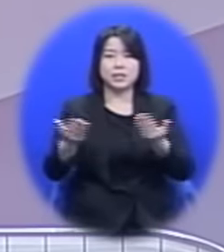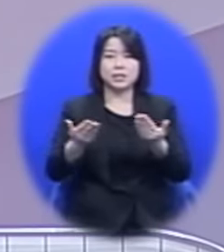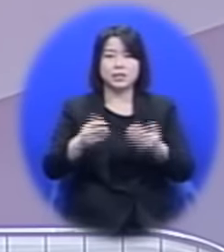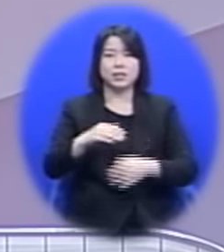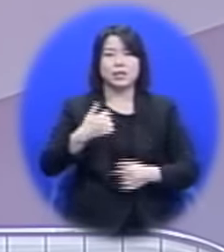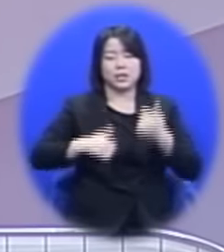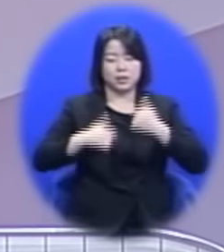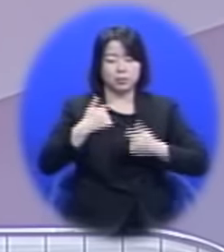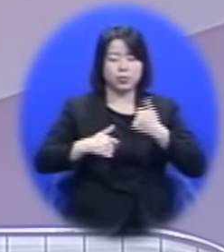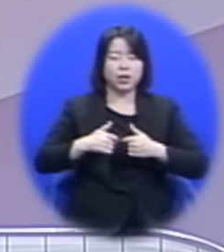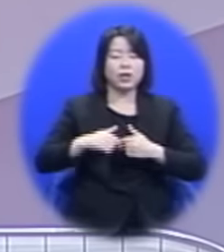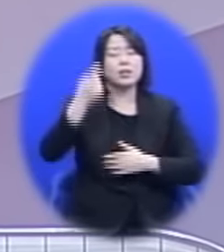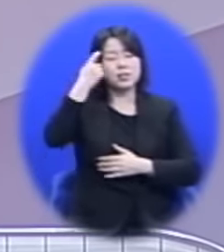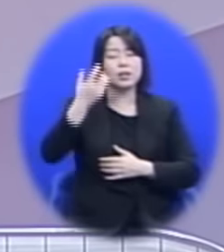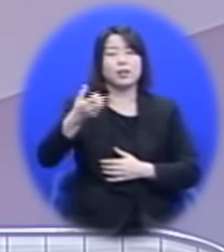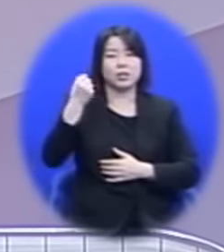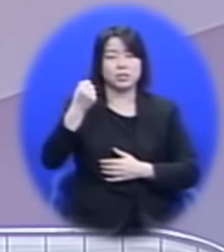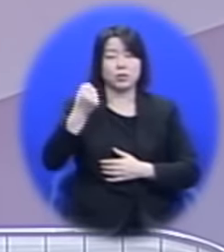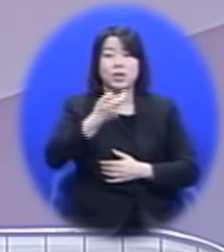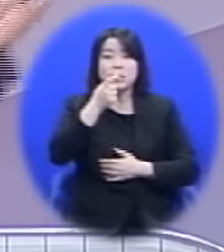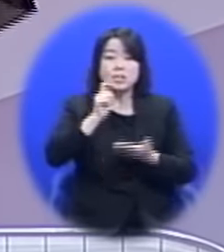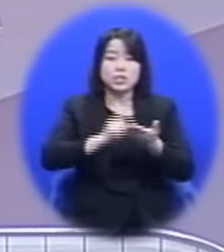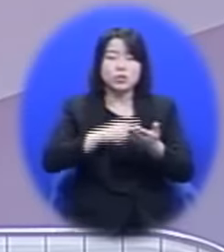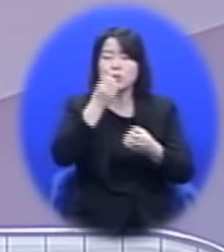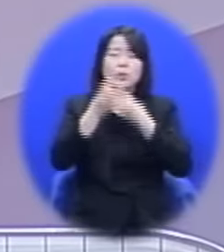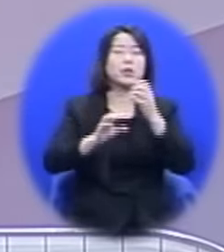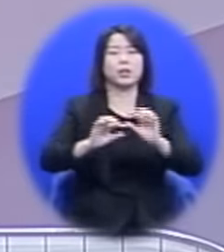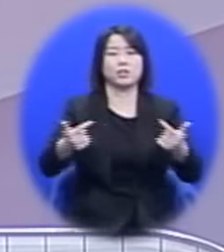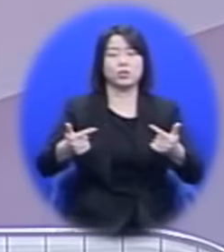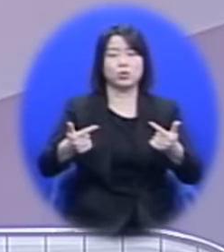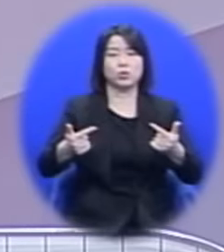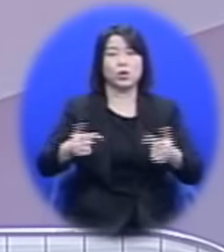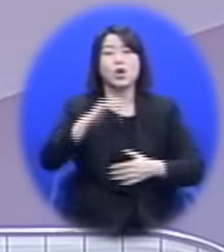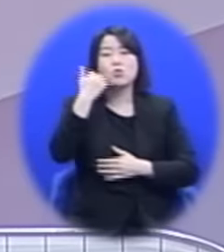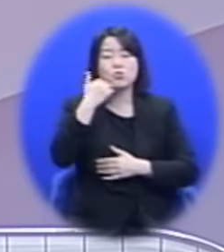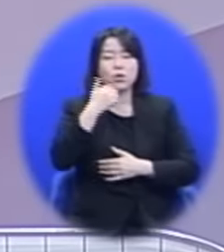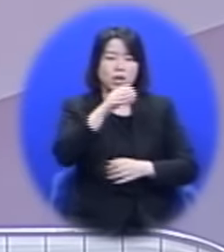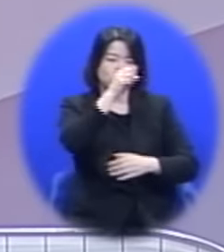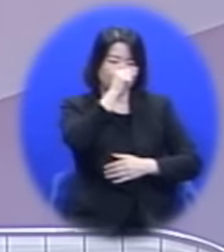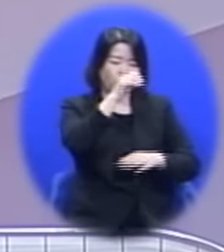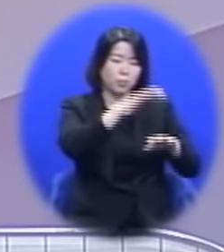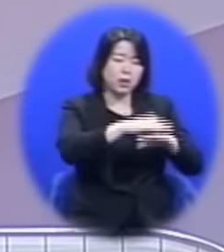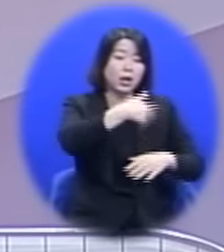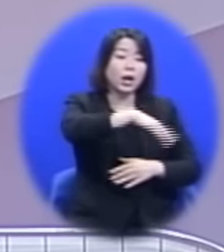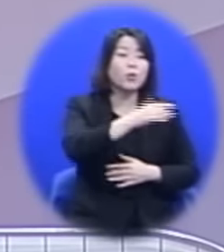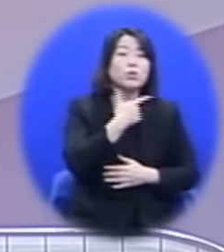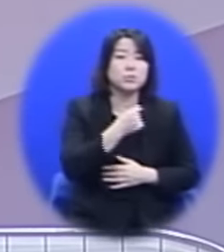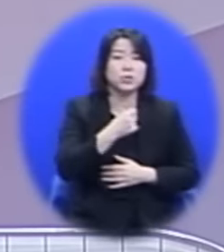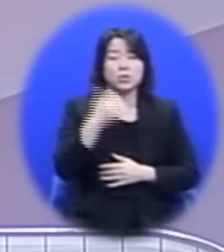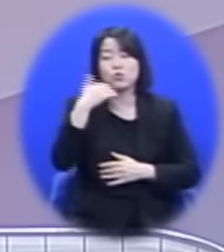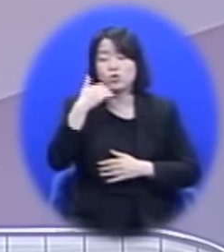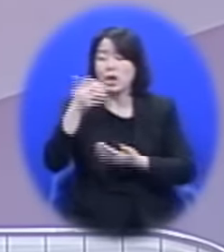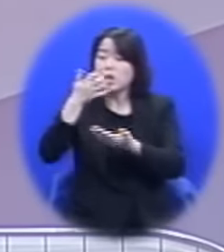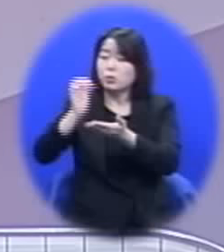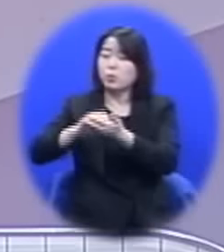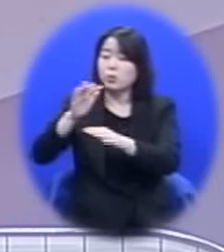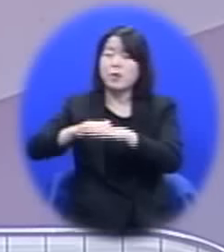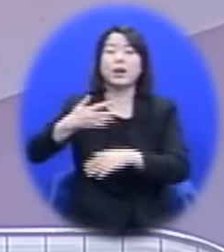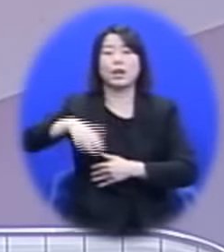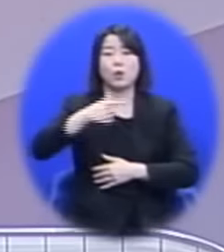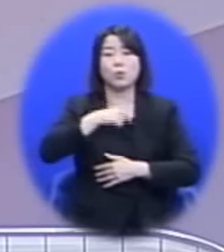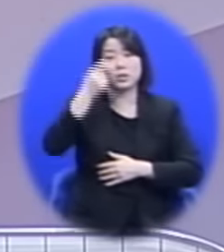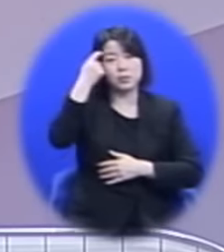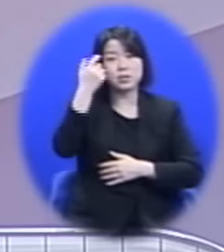고백도 쉬운 고백이 아닙니다. 세상에 누가 옥토밭 가고 싶지 돌짝밭 가고 싶겠어요. 그러나 결국은 그